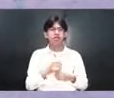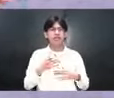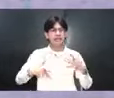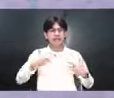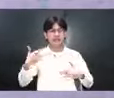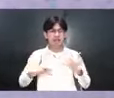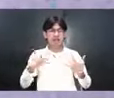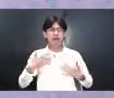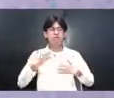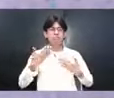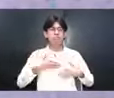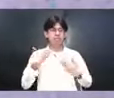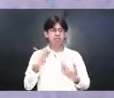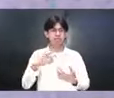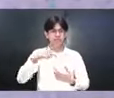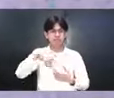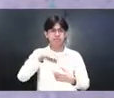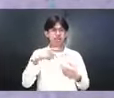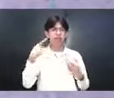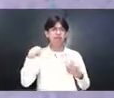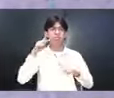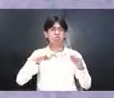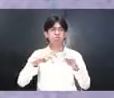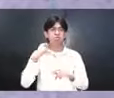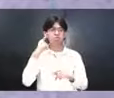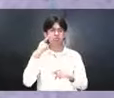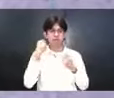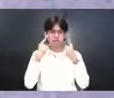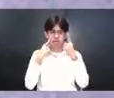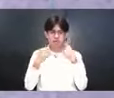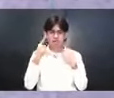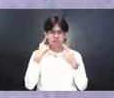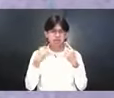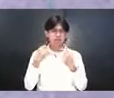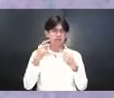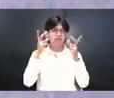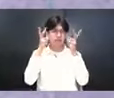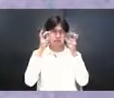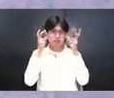Yung mga nandun, no? Tumutulo yung luha, biglang bumalik.